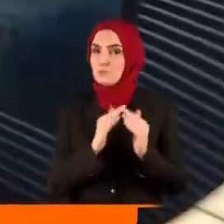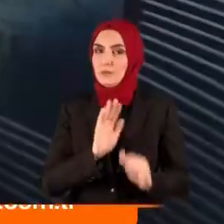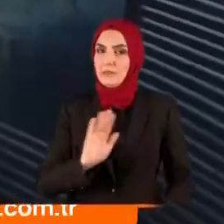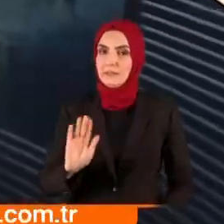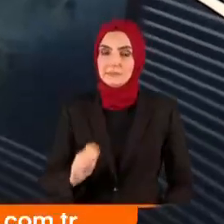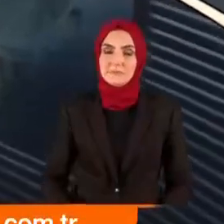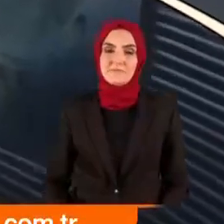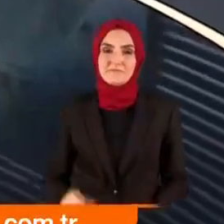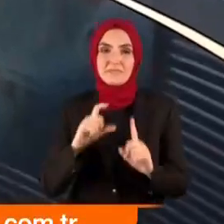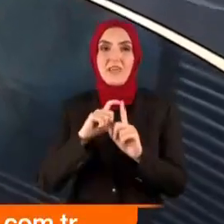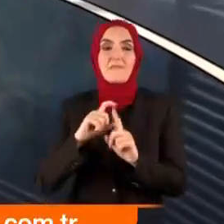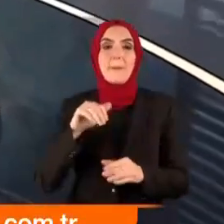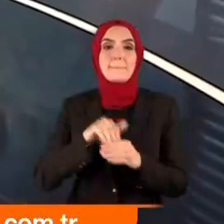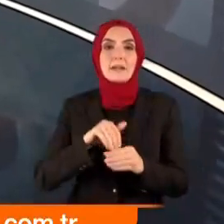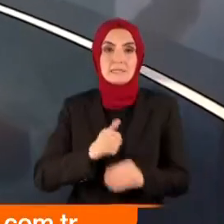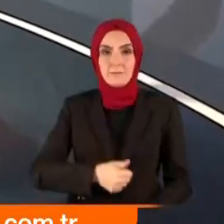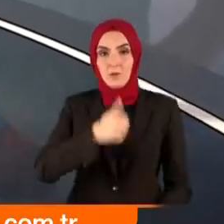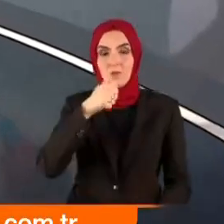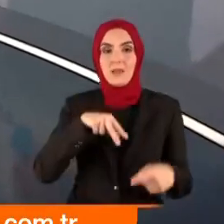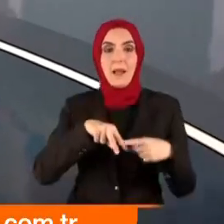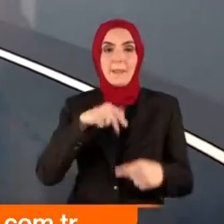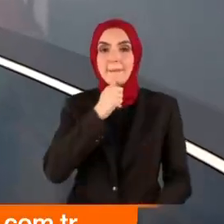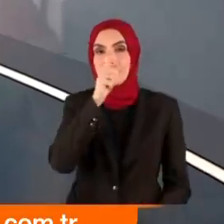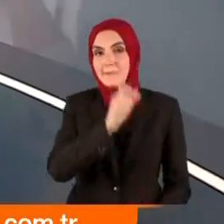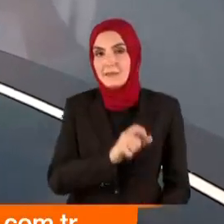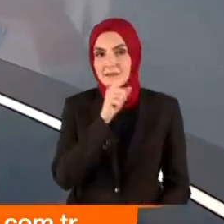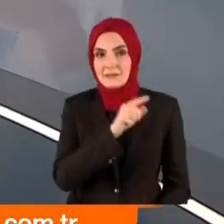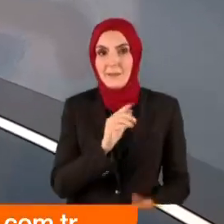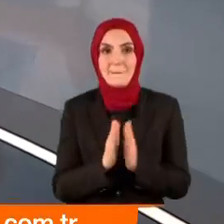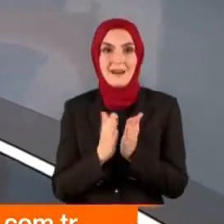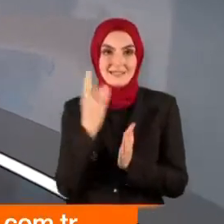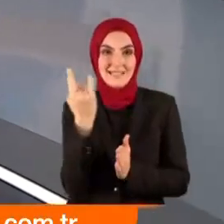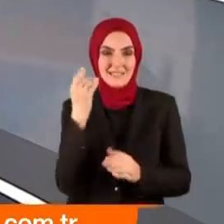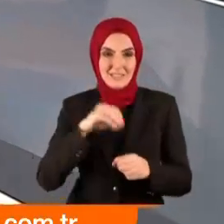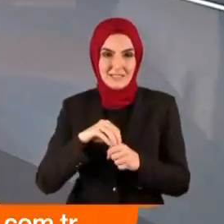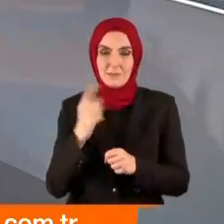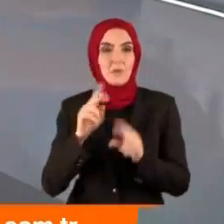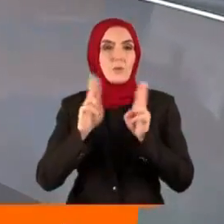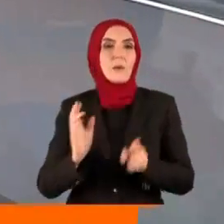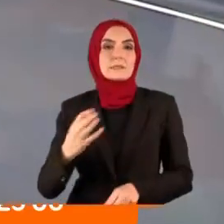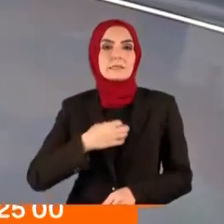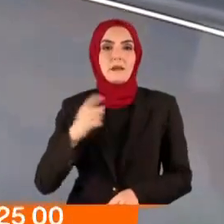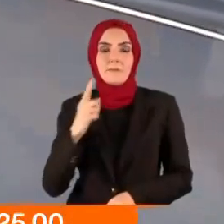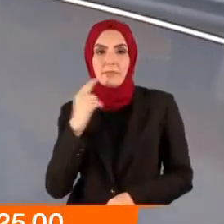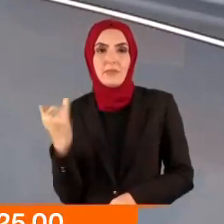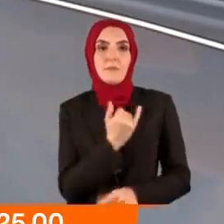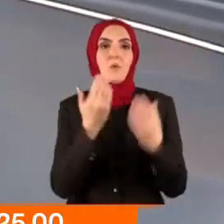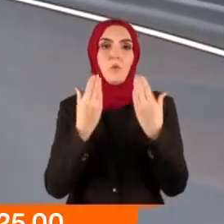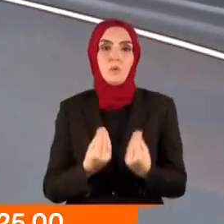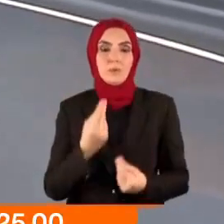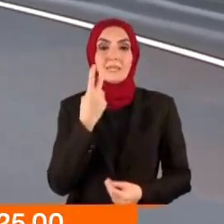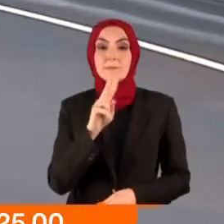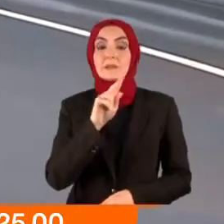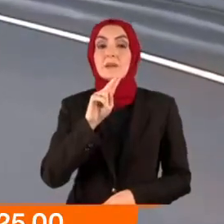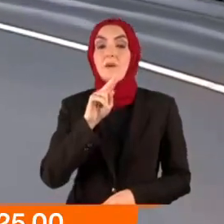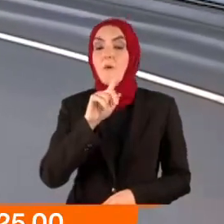Deva Partisi Genel Başkanı Ali Babacan, Mersin gezisinde bir esnafın tepkisiyle karşılaştı. 2018'deki Cumhurbaşkanlığı seçimini